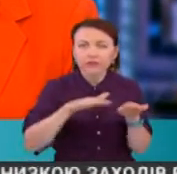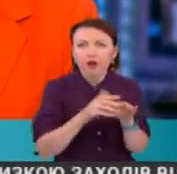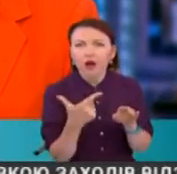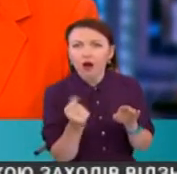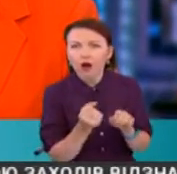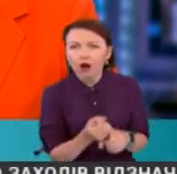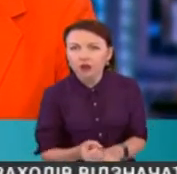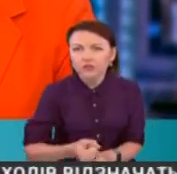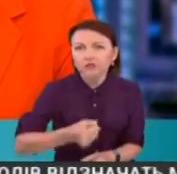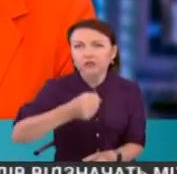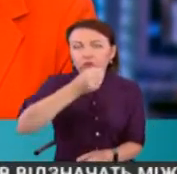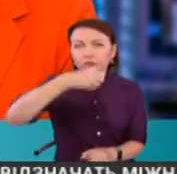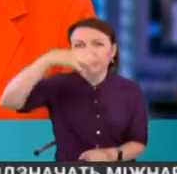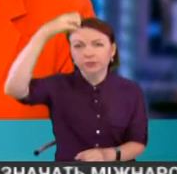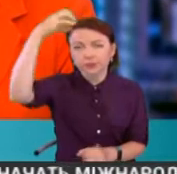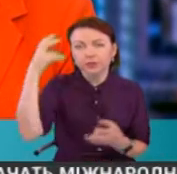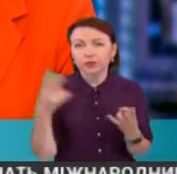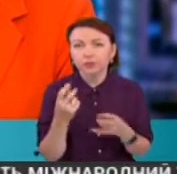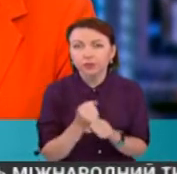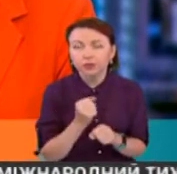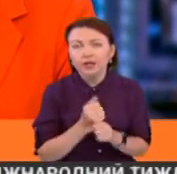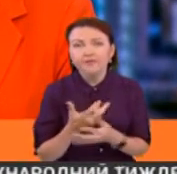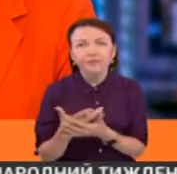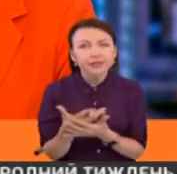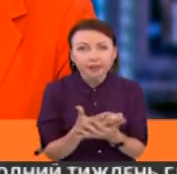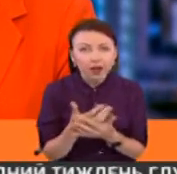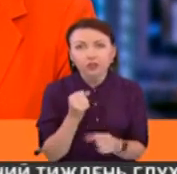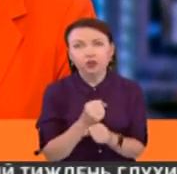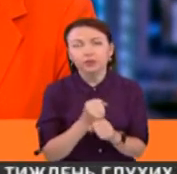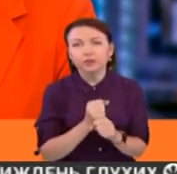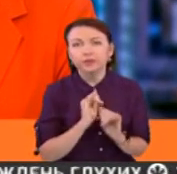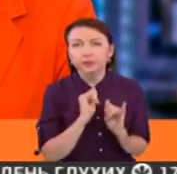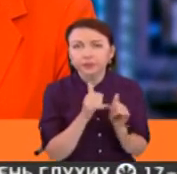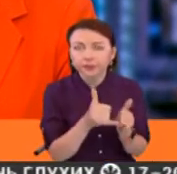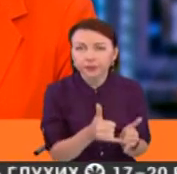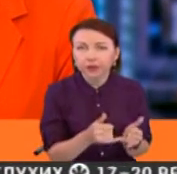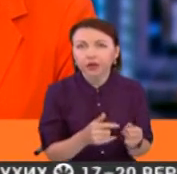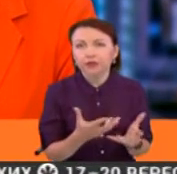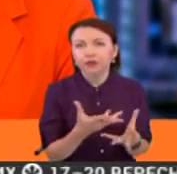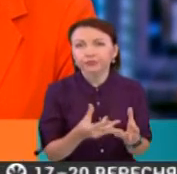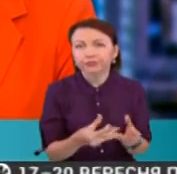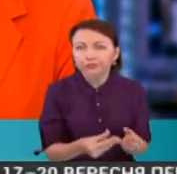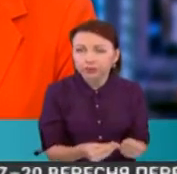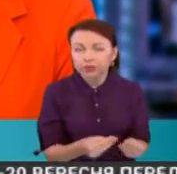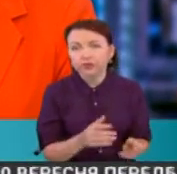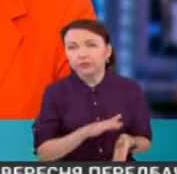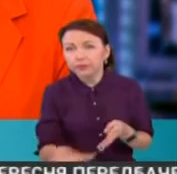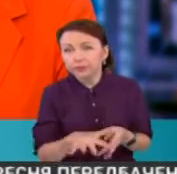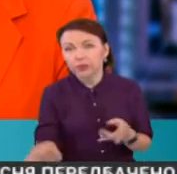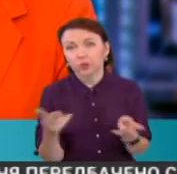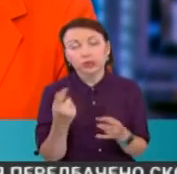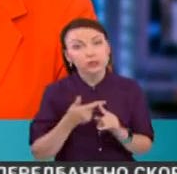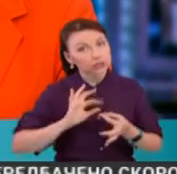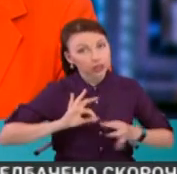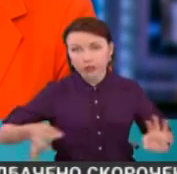газу треба робити, відвод фільтрату, тобто рідини, яка утворюється при перегниванні. Це, насправді, це